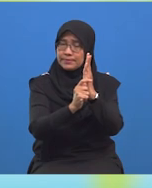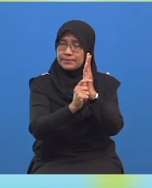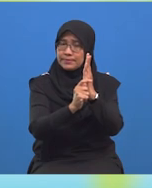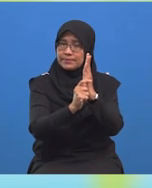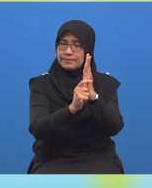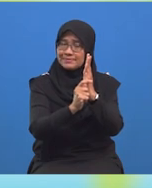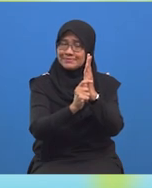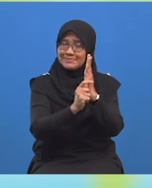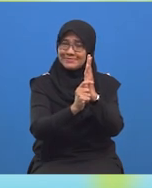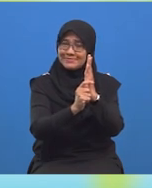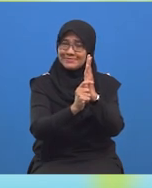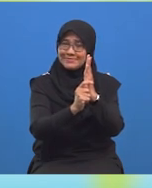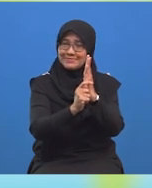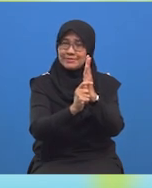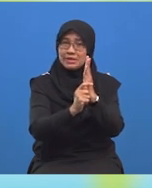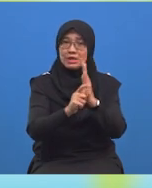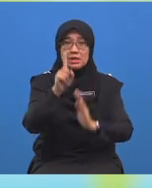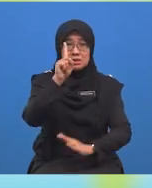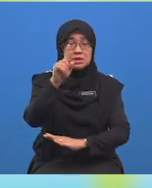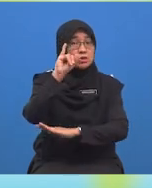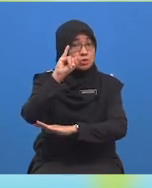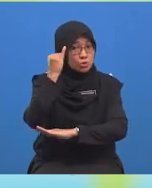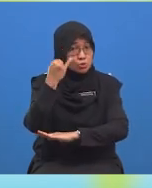86,402 dan